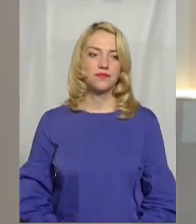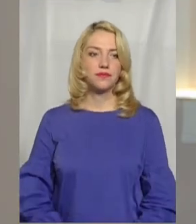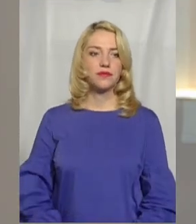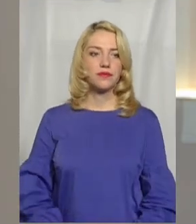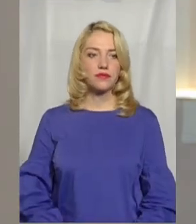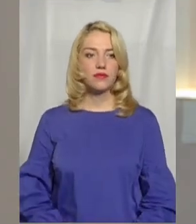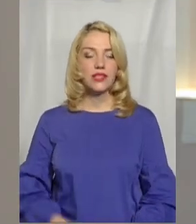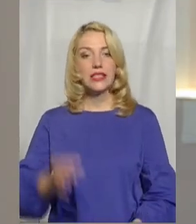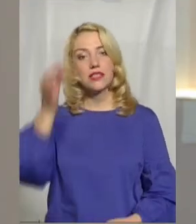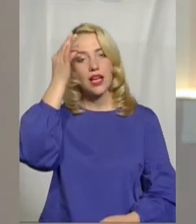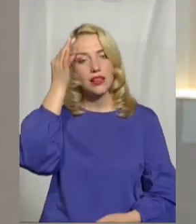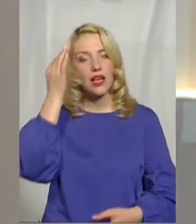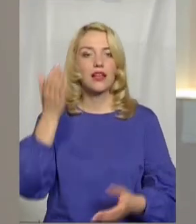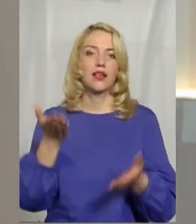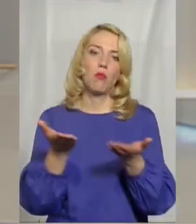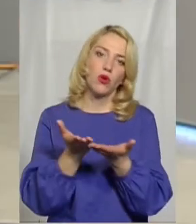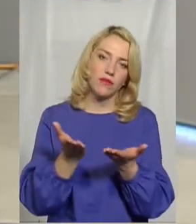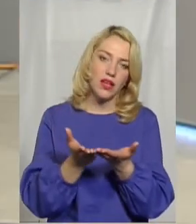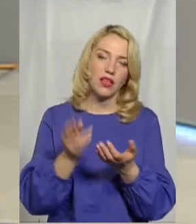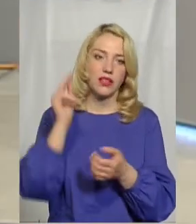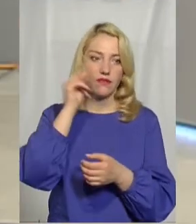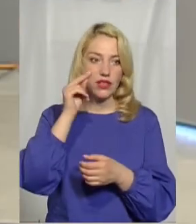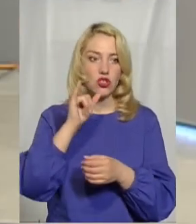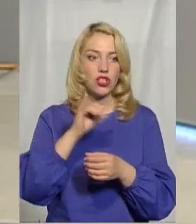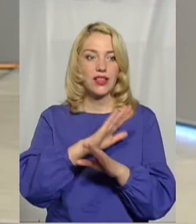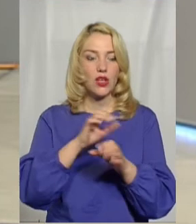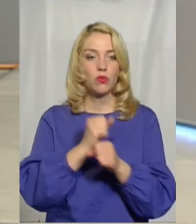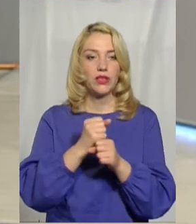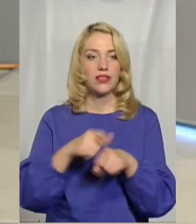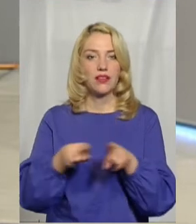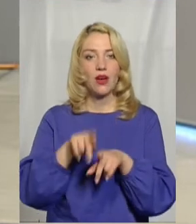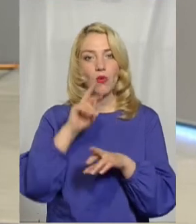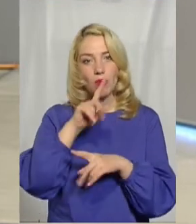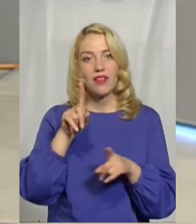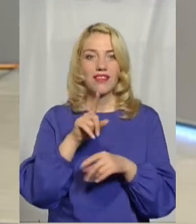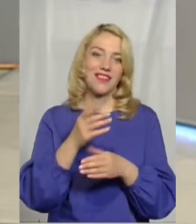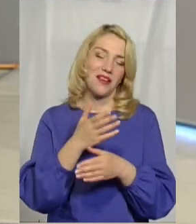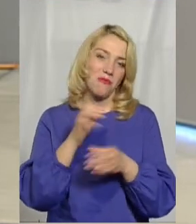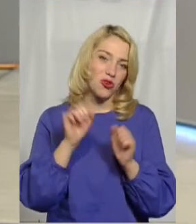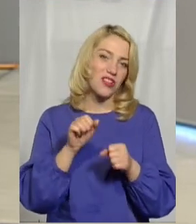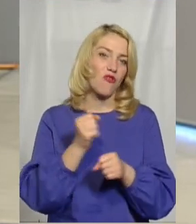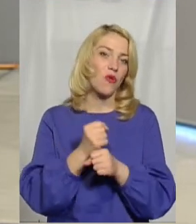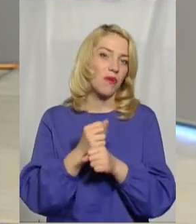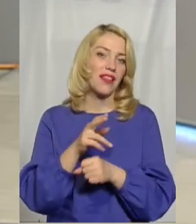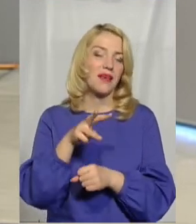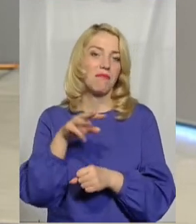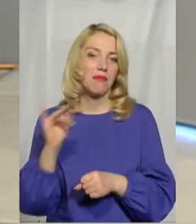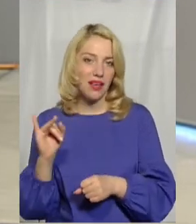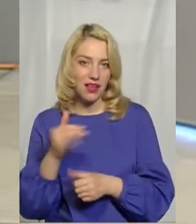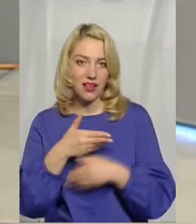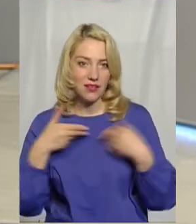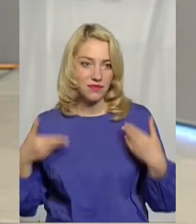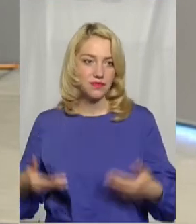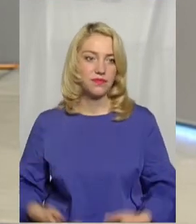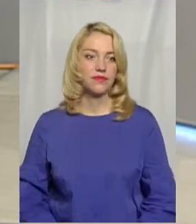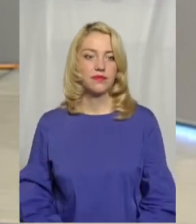Згадати, порівняти, вивчити. І не робити тих помилок, які, можливо, робили ми. Так. Власне, для чого це все й